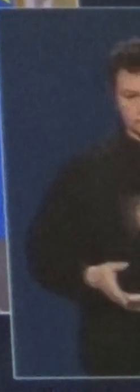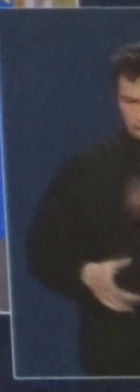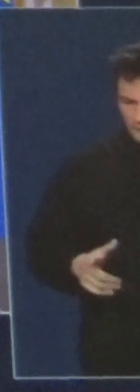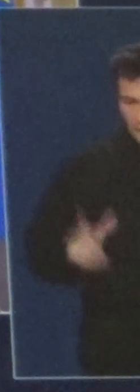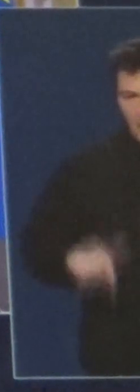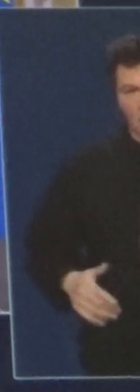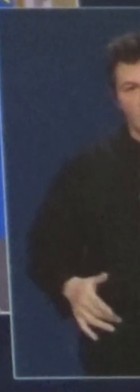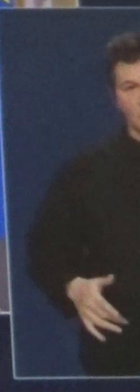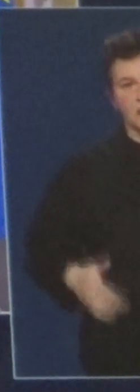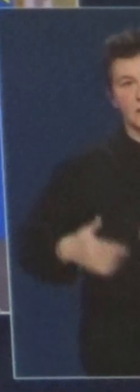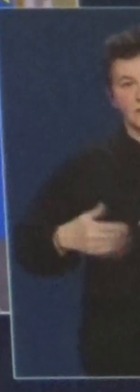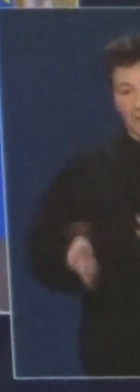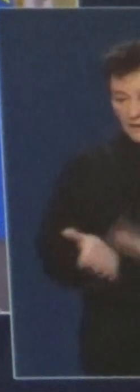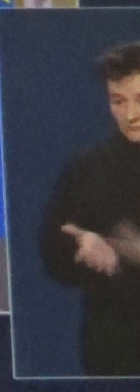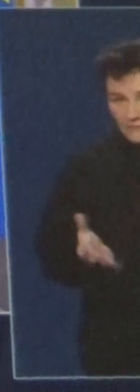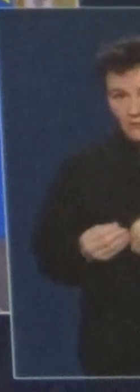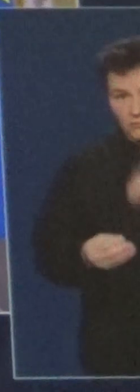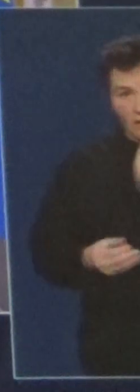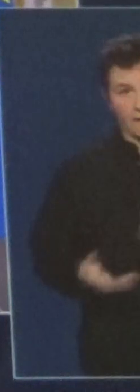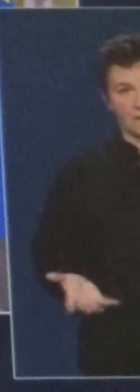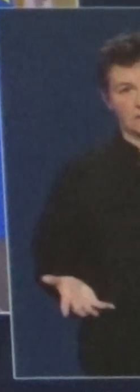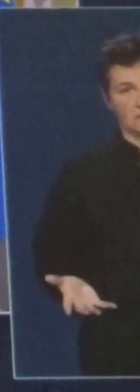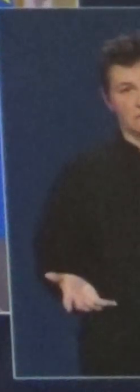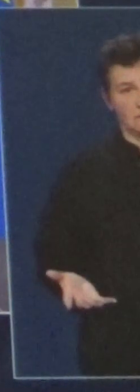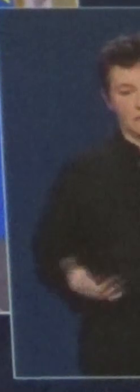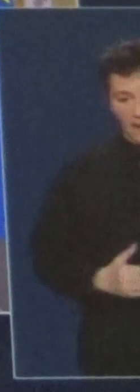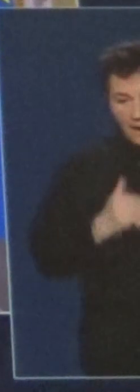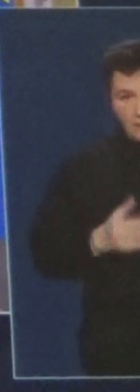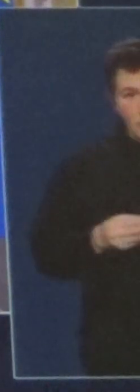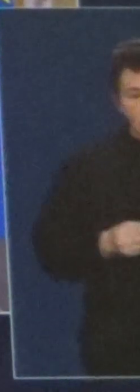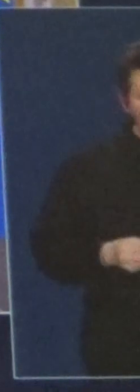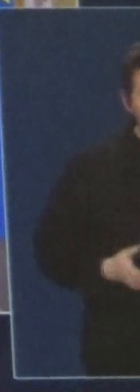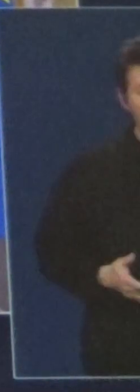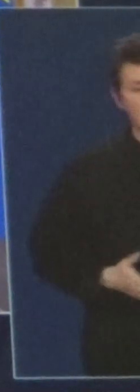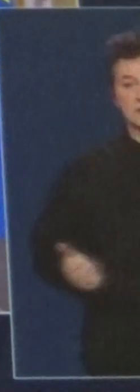Ça sent bon, ça sent la Bastille à planer.